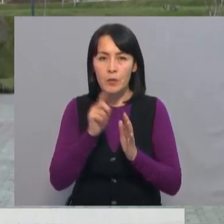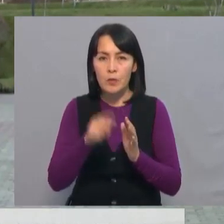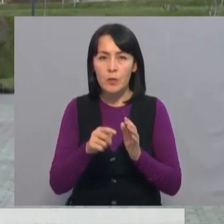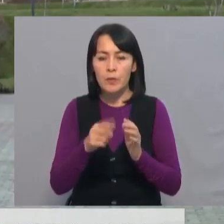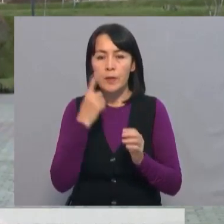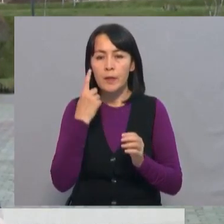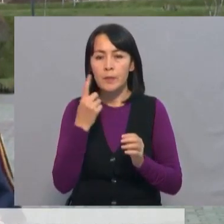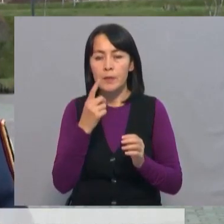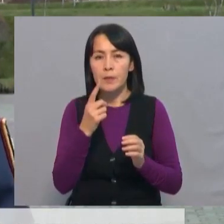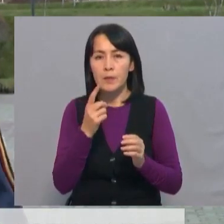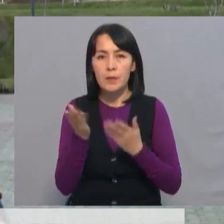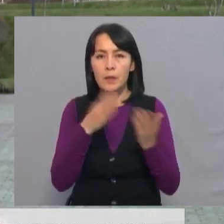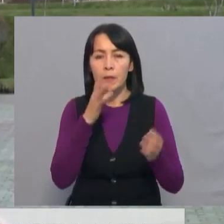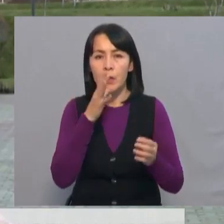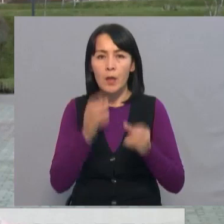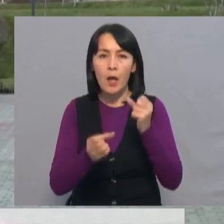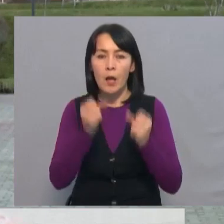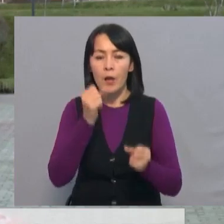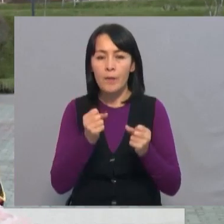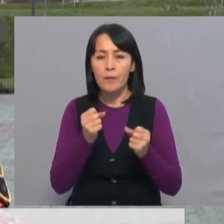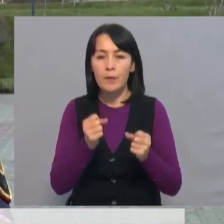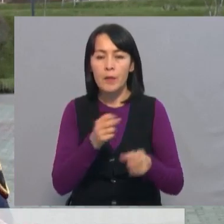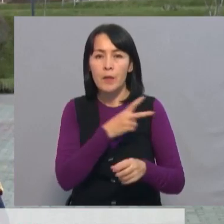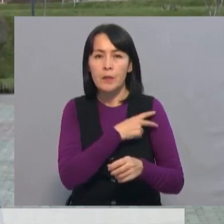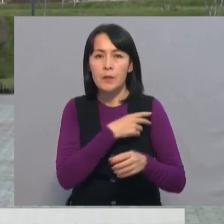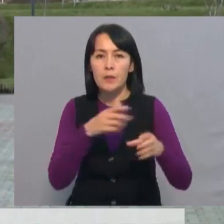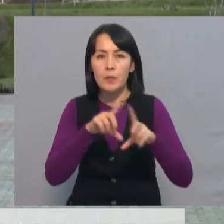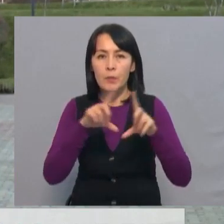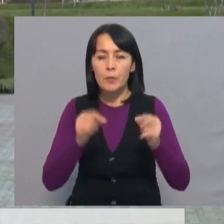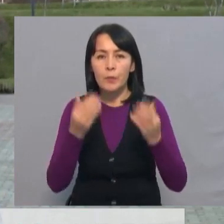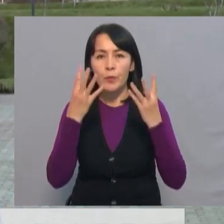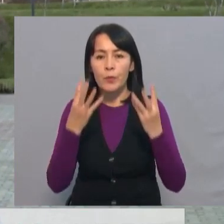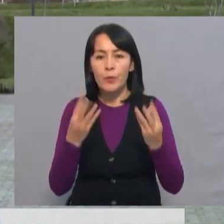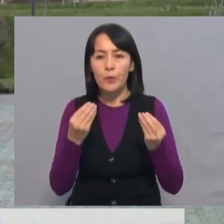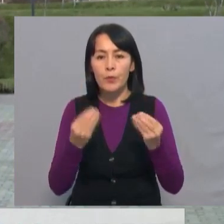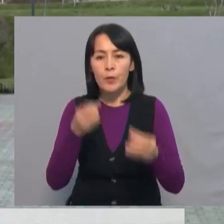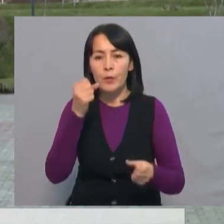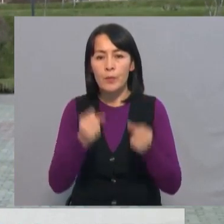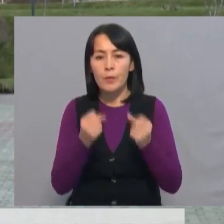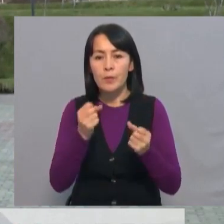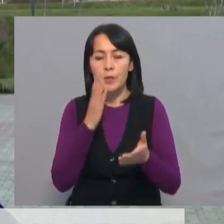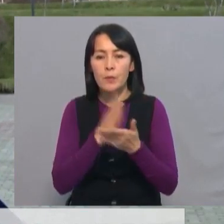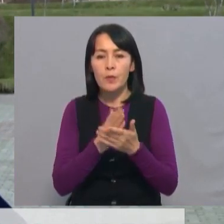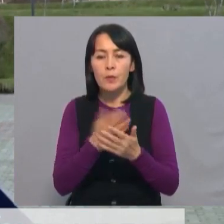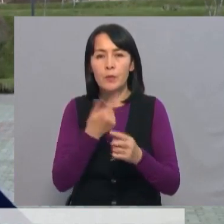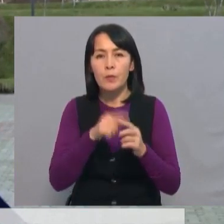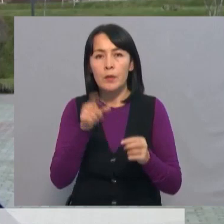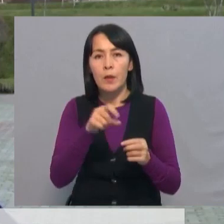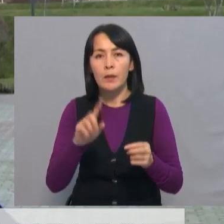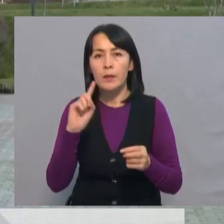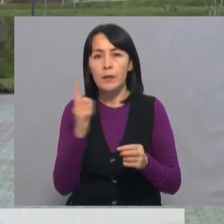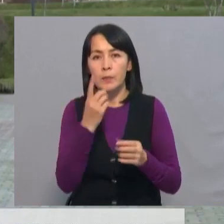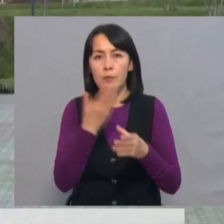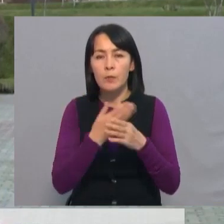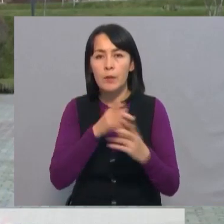авто ең бірінші келген сол ең бірінші автокөліктер. Мына кезекші бөлімге көрдіңіз бе, бүгінгі бөлімге машина кезекші бөлімдер ғой. Өйткені халыққа ең бірінші кім барады,